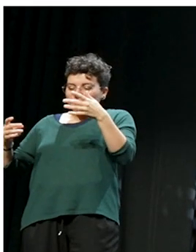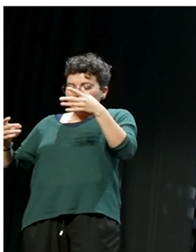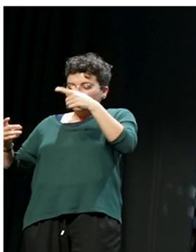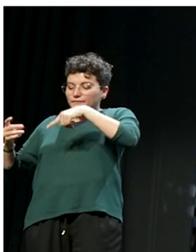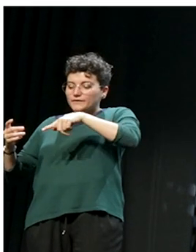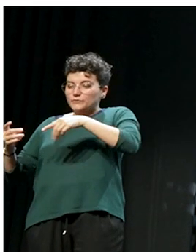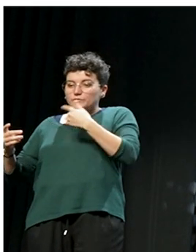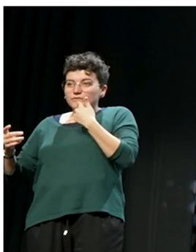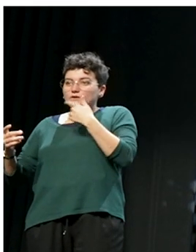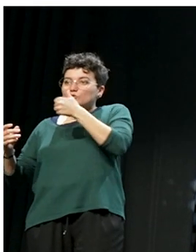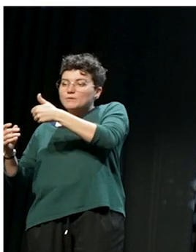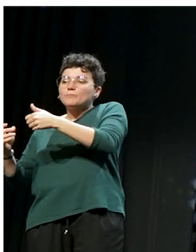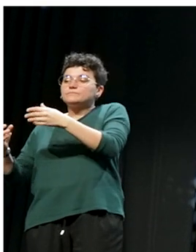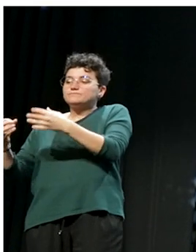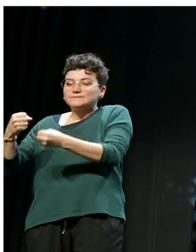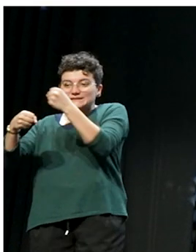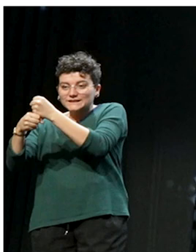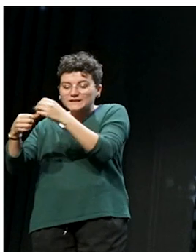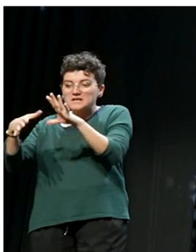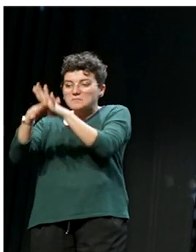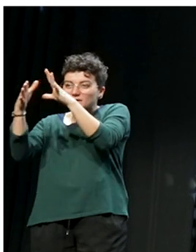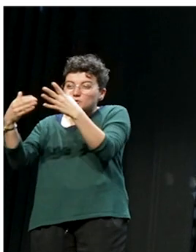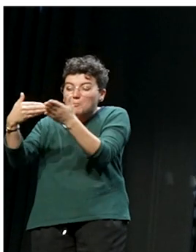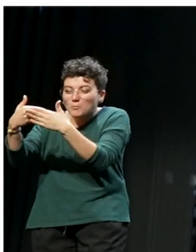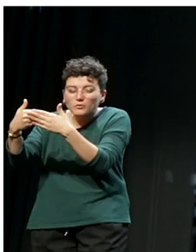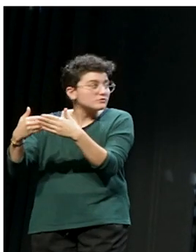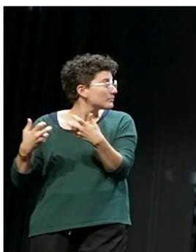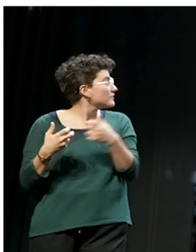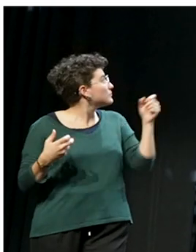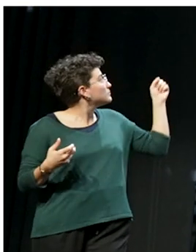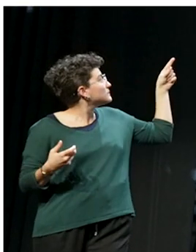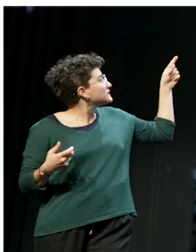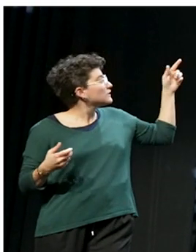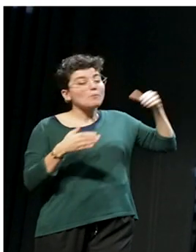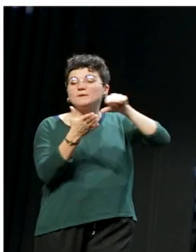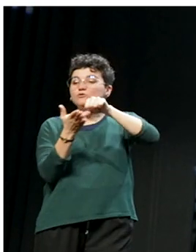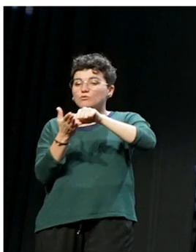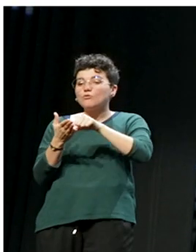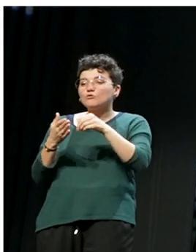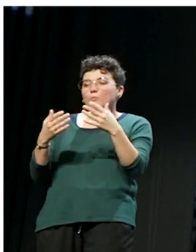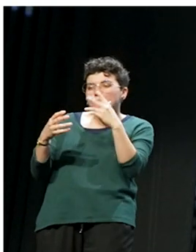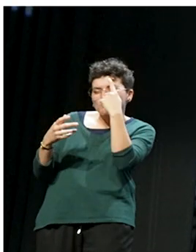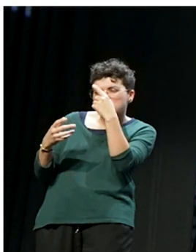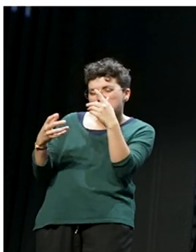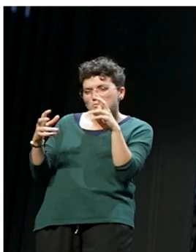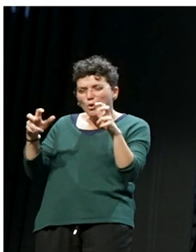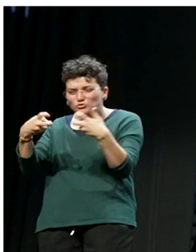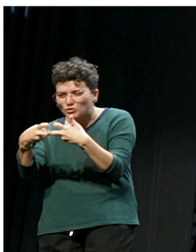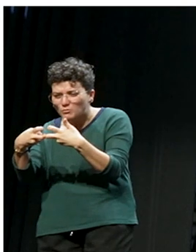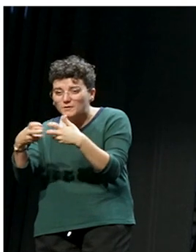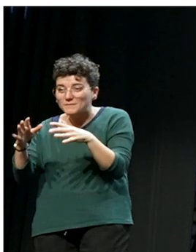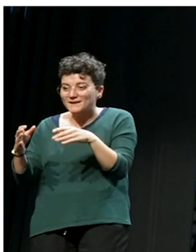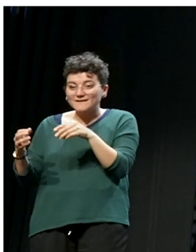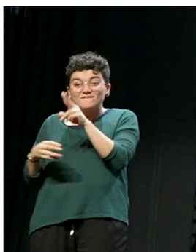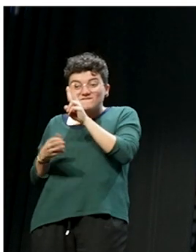photo n'existe pas. Alors il peut y avoir une image qui ressemble, parce que ça ressemble à un koala, il y a des milliards d'images de koala, mais ça peut ressembler, mais cette image n'a jamais été prise,